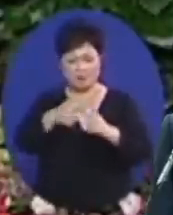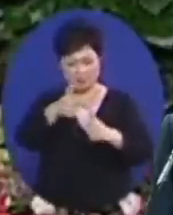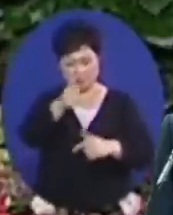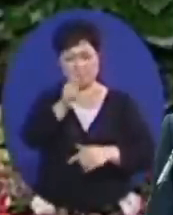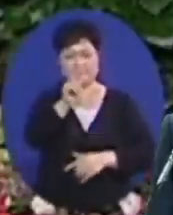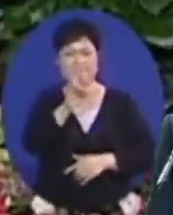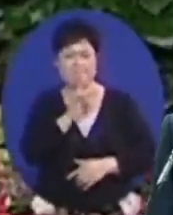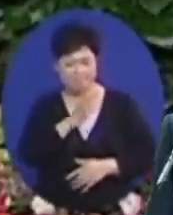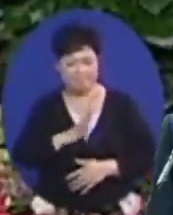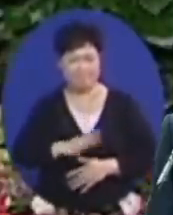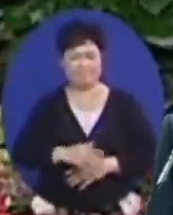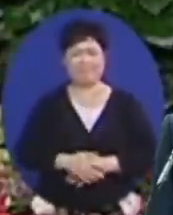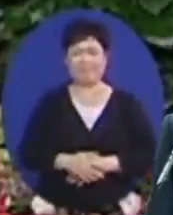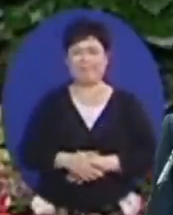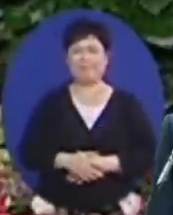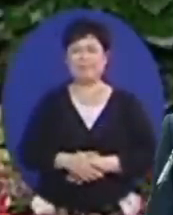없습니다.